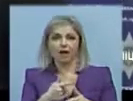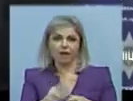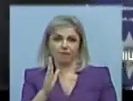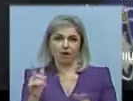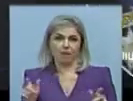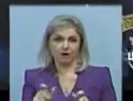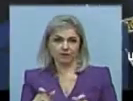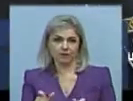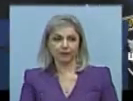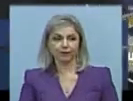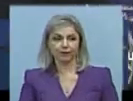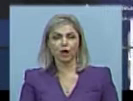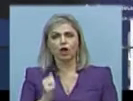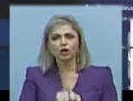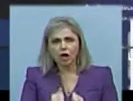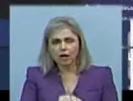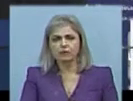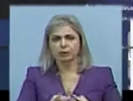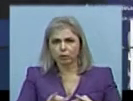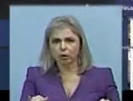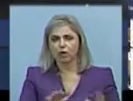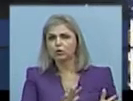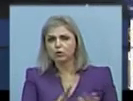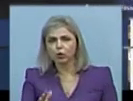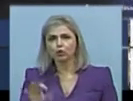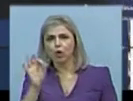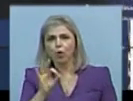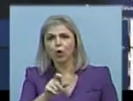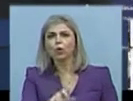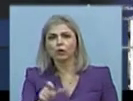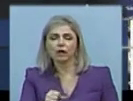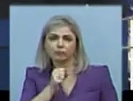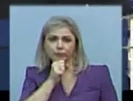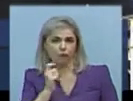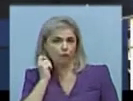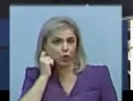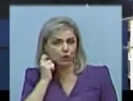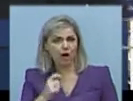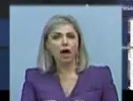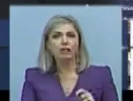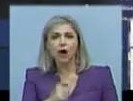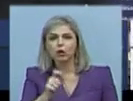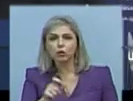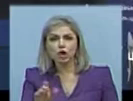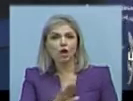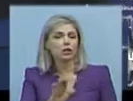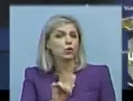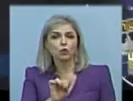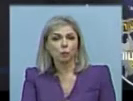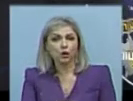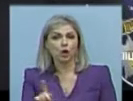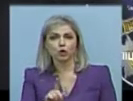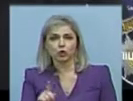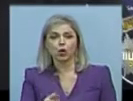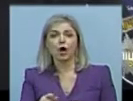часом почастішали випадки вчинення протиправних дій відносно осіб похилого віку. Правопорушників навіть не зупиняє той факт, що вчинення